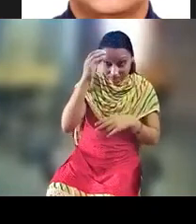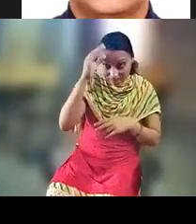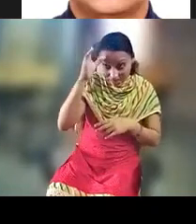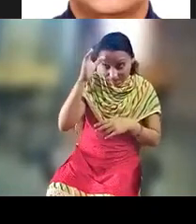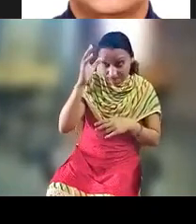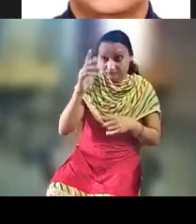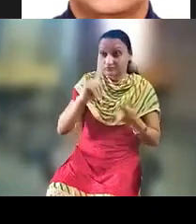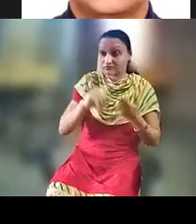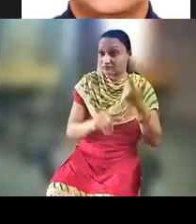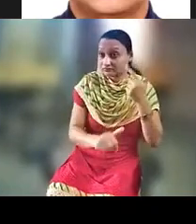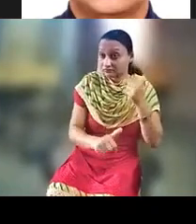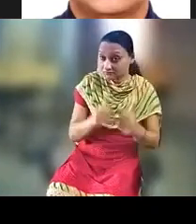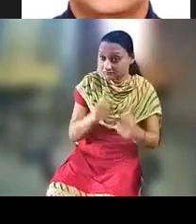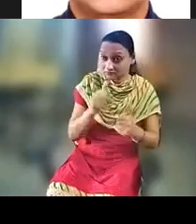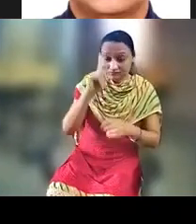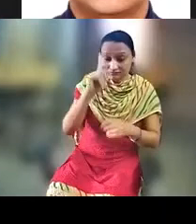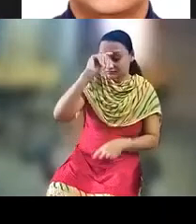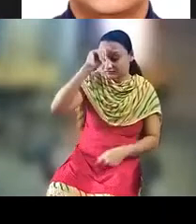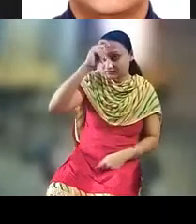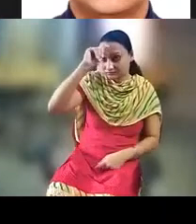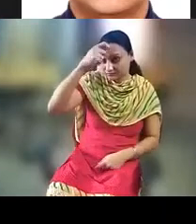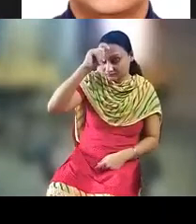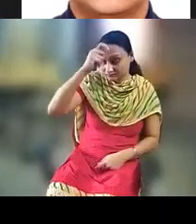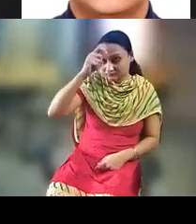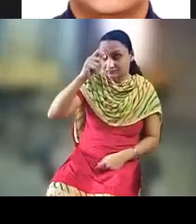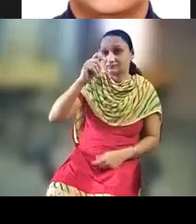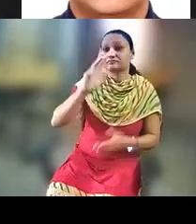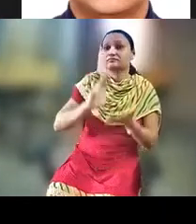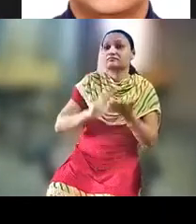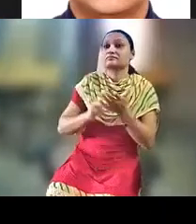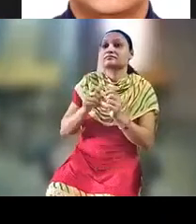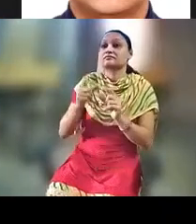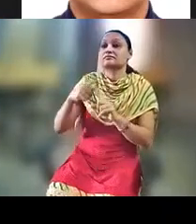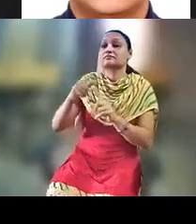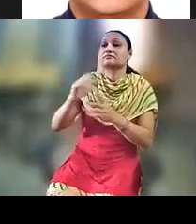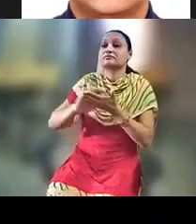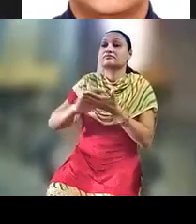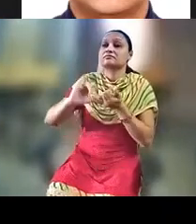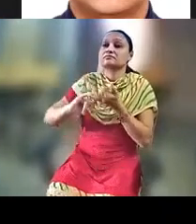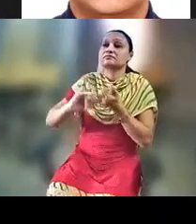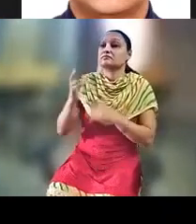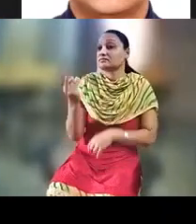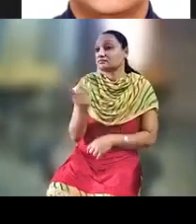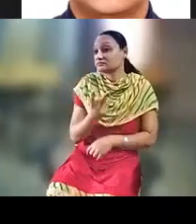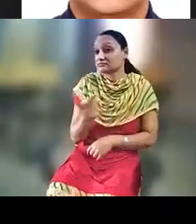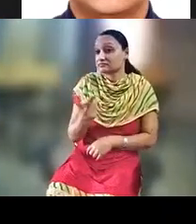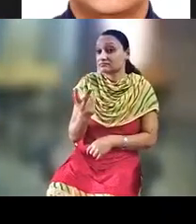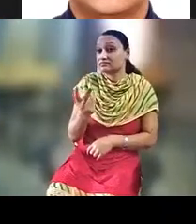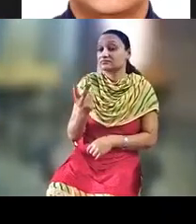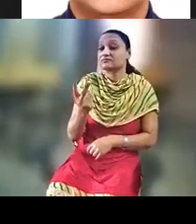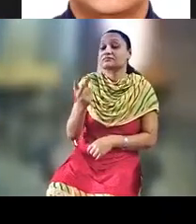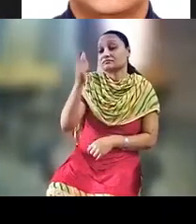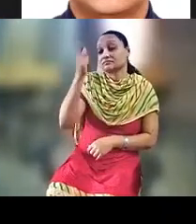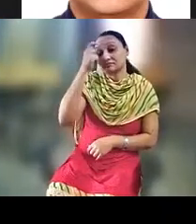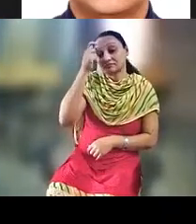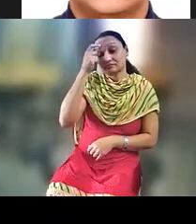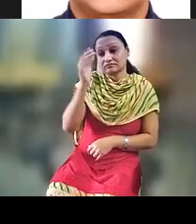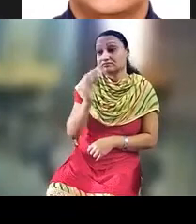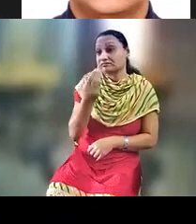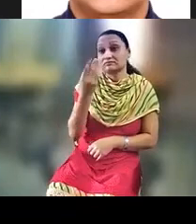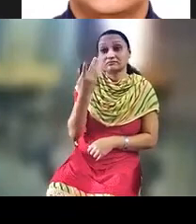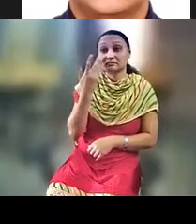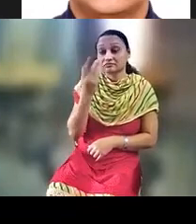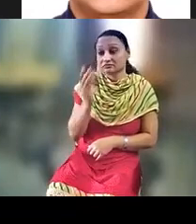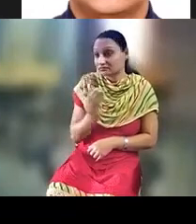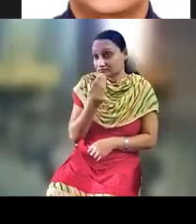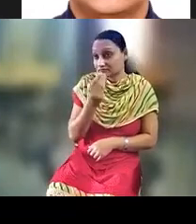इंग्लिश और मैथ, इस 2 चीजों में बच्चों को बहुत ज्यादा दिक्कत आती है और वो ठीक से नहीं कर पा रहे